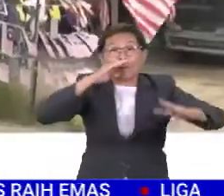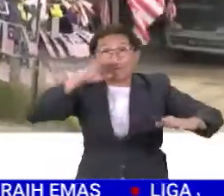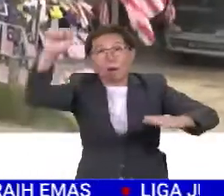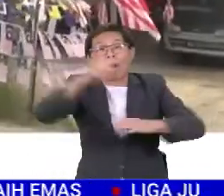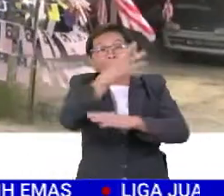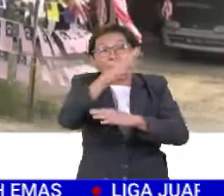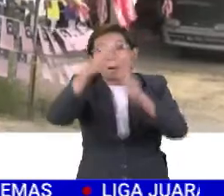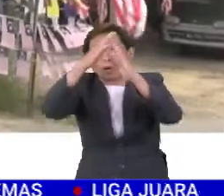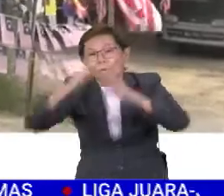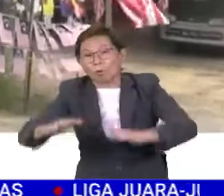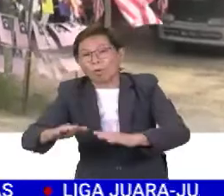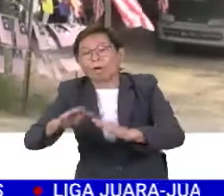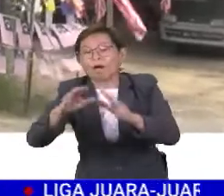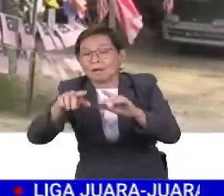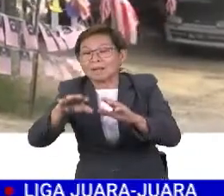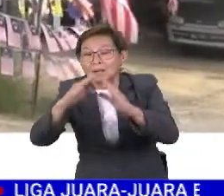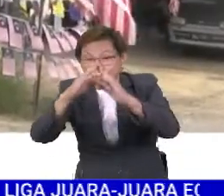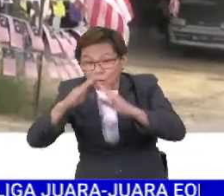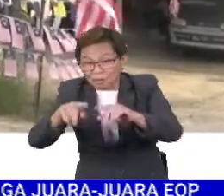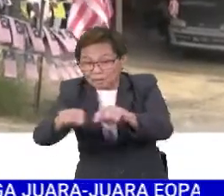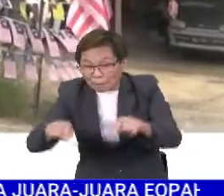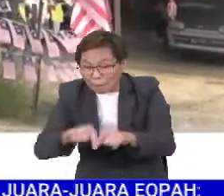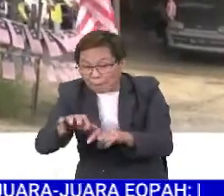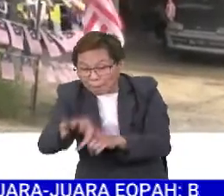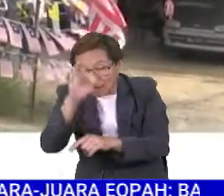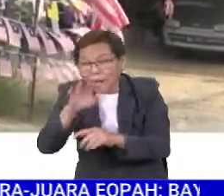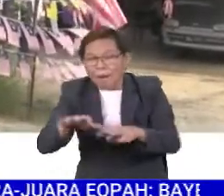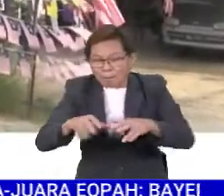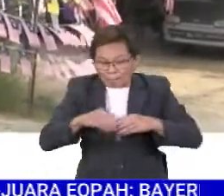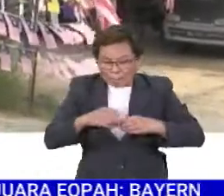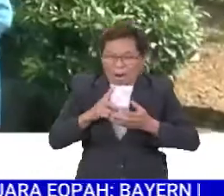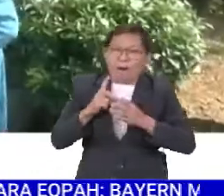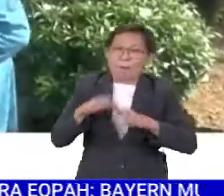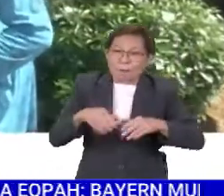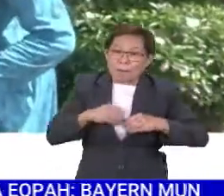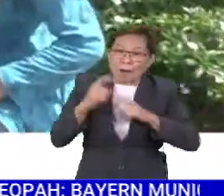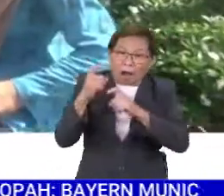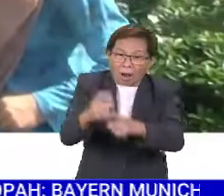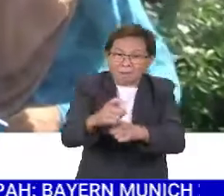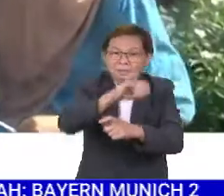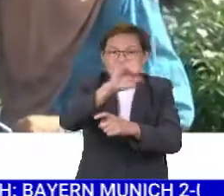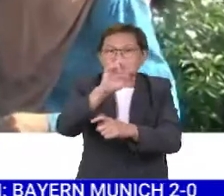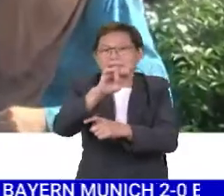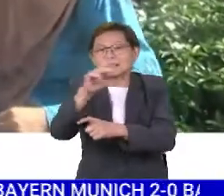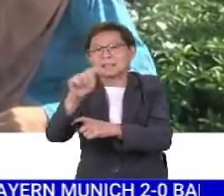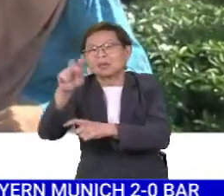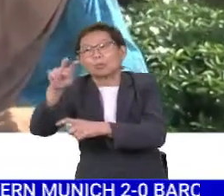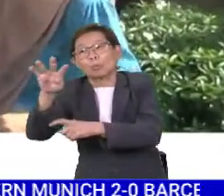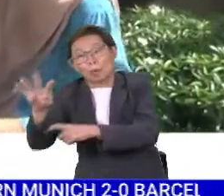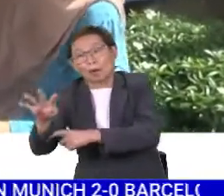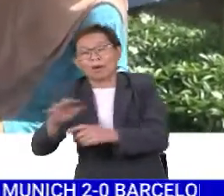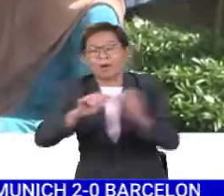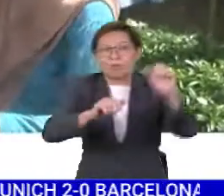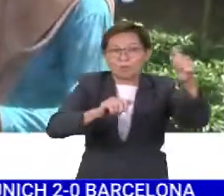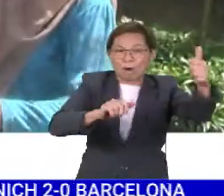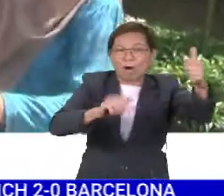14 buah blok penempatan terpilih dan menerima hadiah disampaikan Pengurus Felda Jengka 24 Muhammad Saiful Muhammad Puzi. Tempat pertama